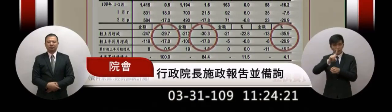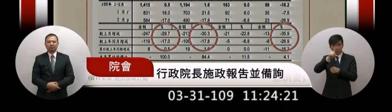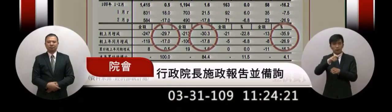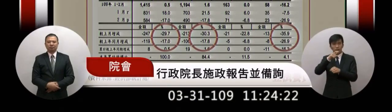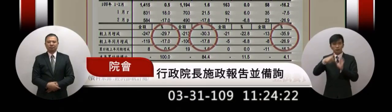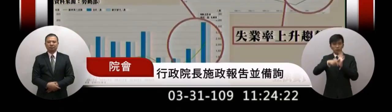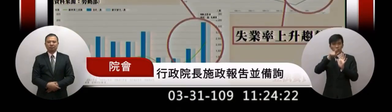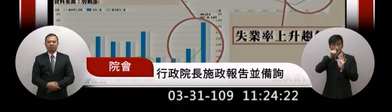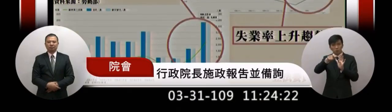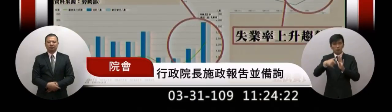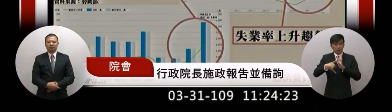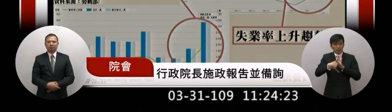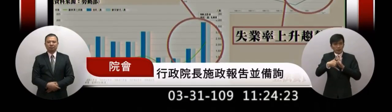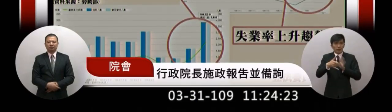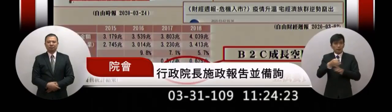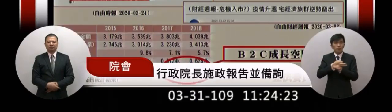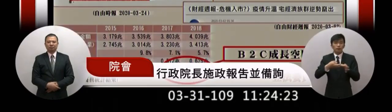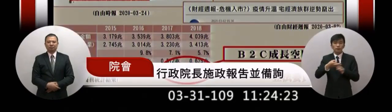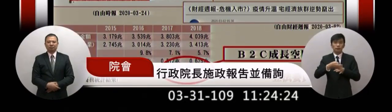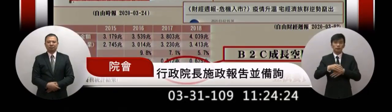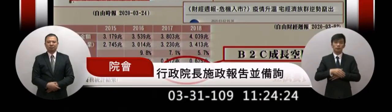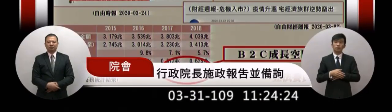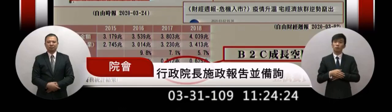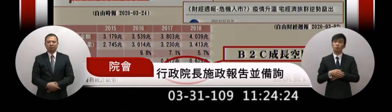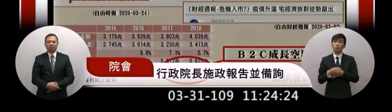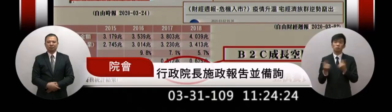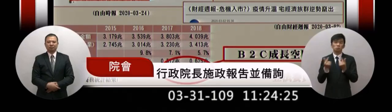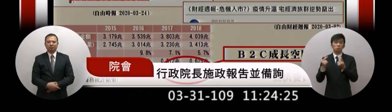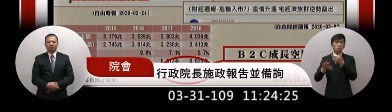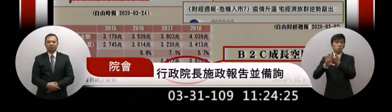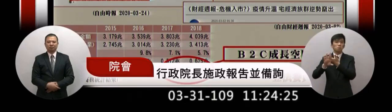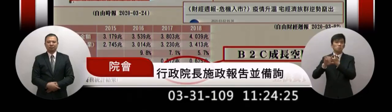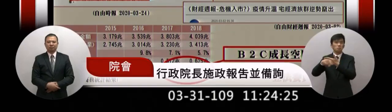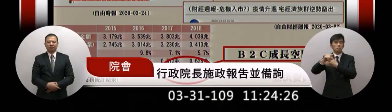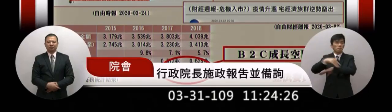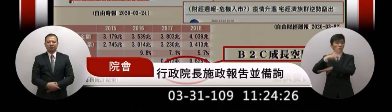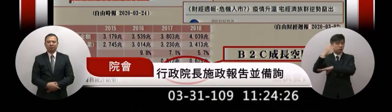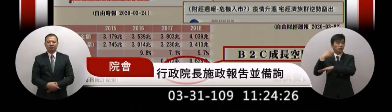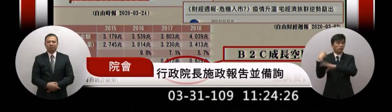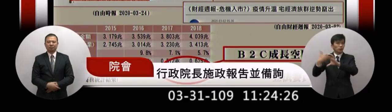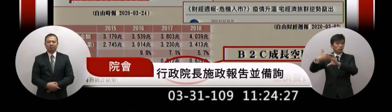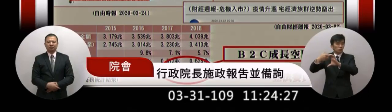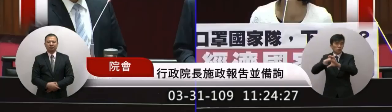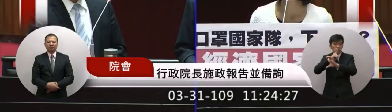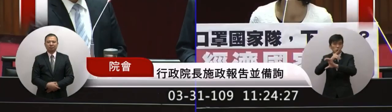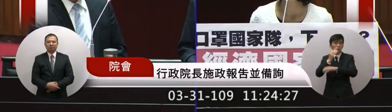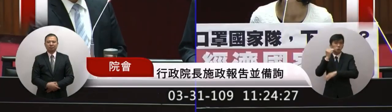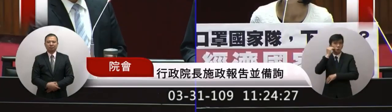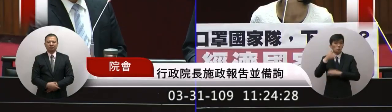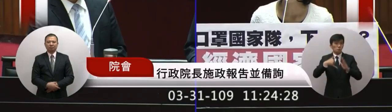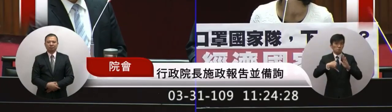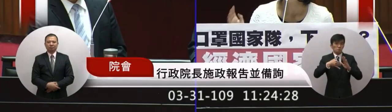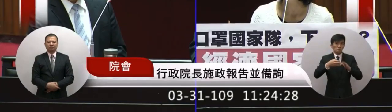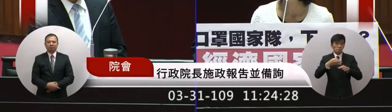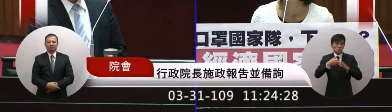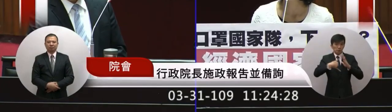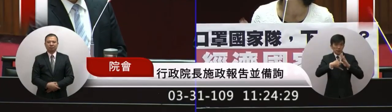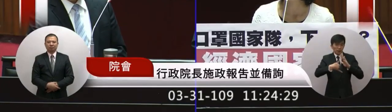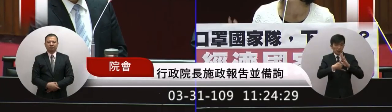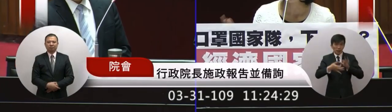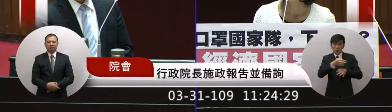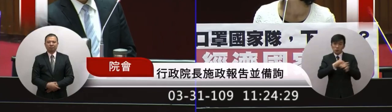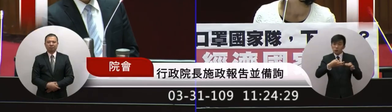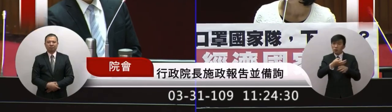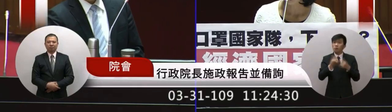部分。现在其实很多媒体都报道说，在宅经济的部分其实是唯一逆势上扬的，尤其